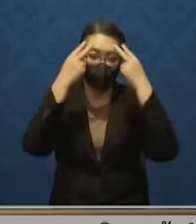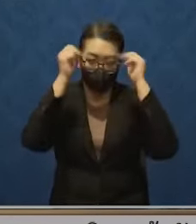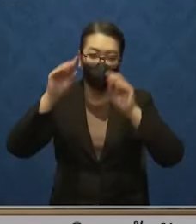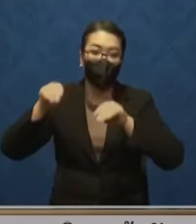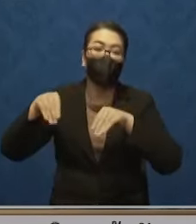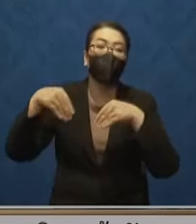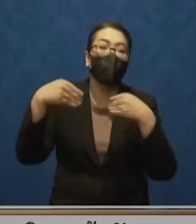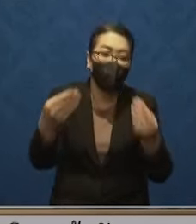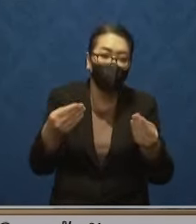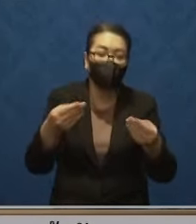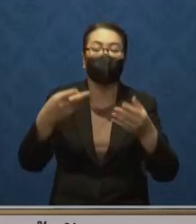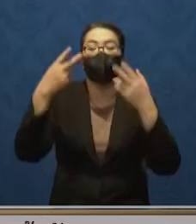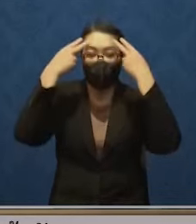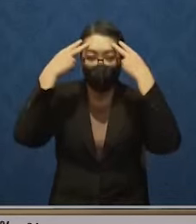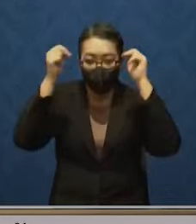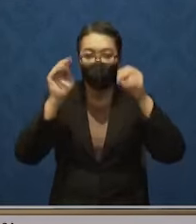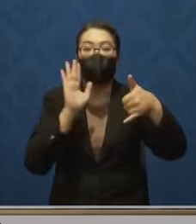ให้พลเอกประยุทธ์ผ่านท่านประธาน